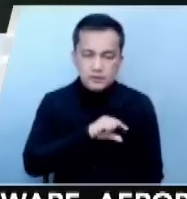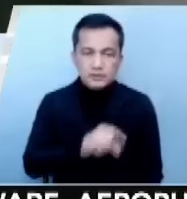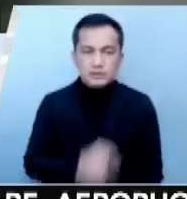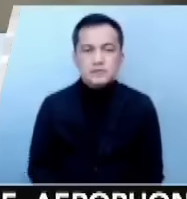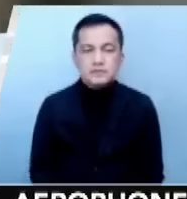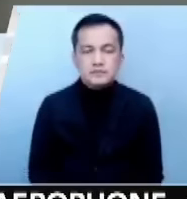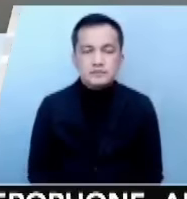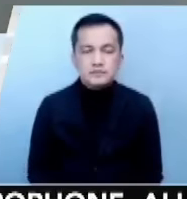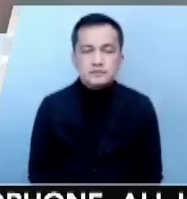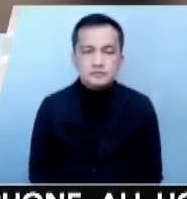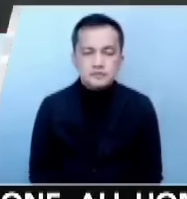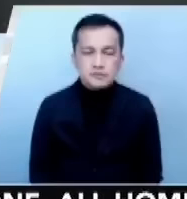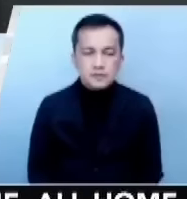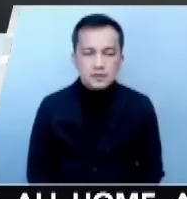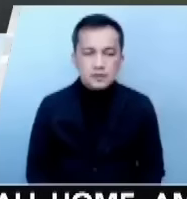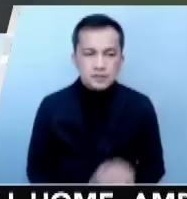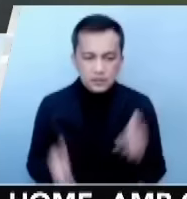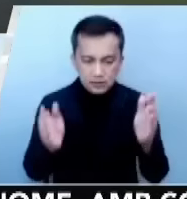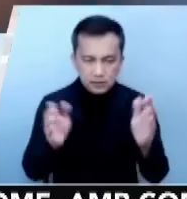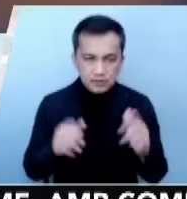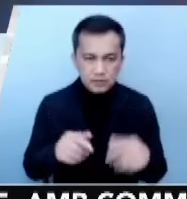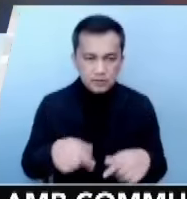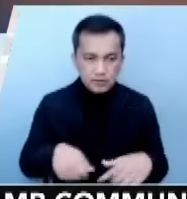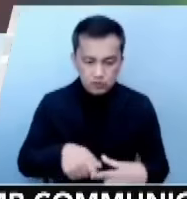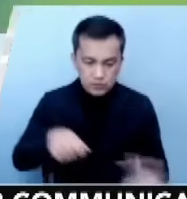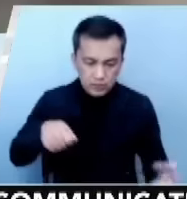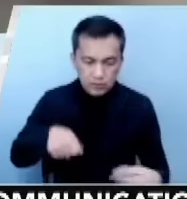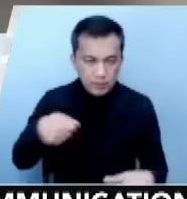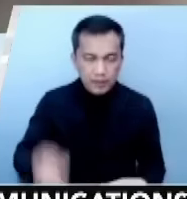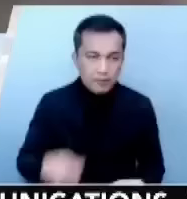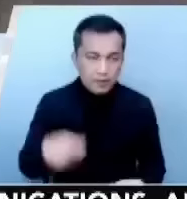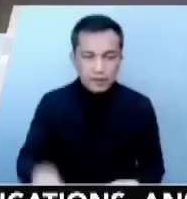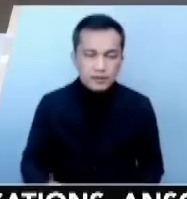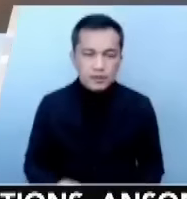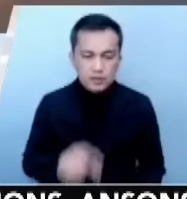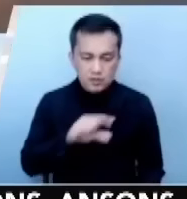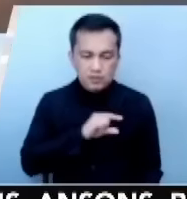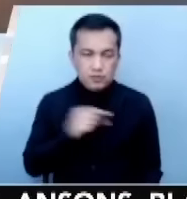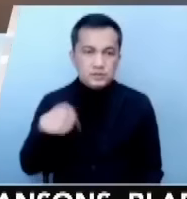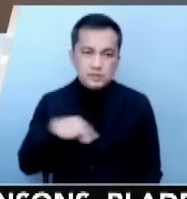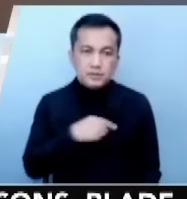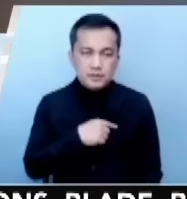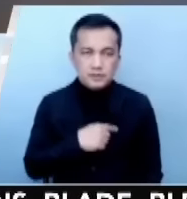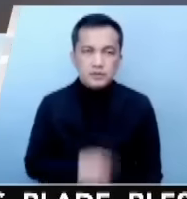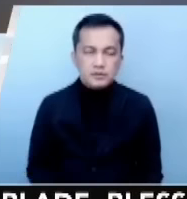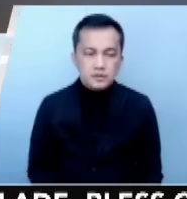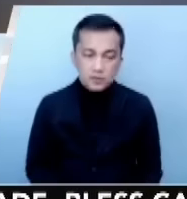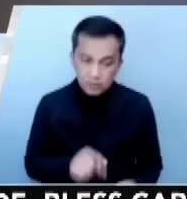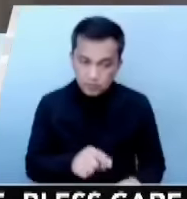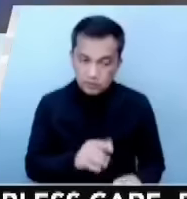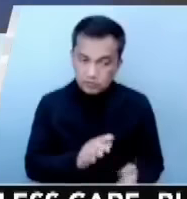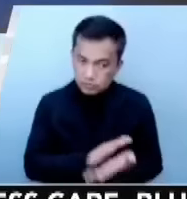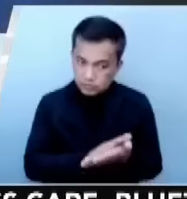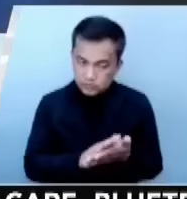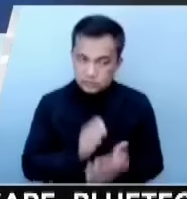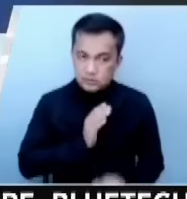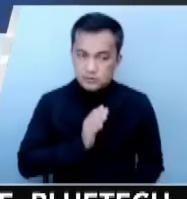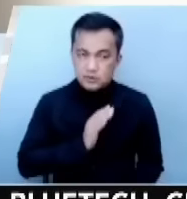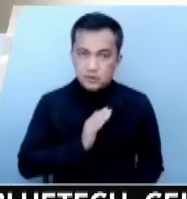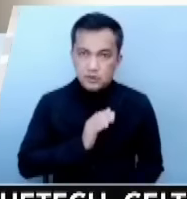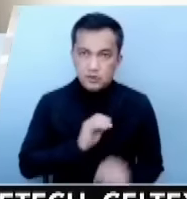baba eh. Baba mo yung kutsilyo. Baba ko yan. Polis po kami. Kuya, makisama ka ng maayos ha. Para walang maging